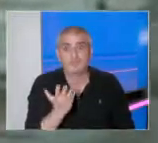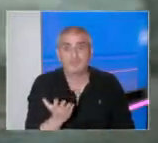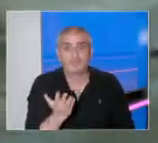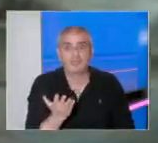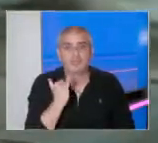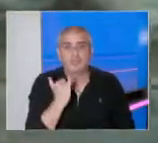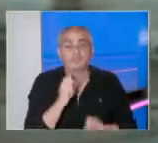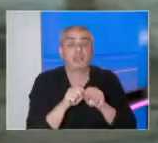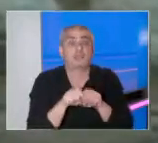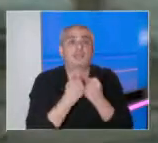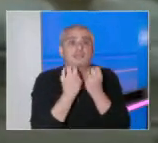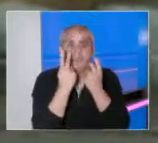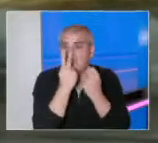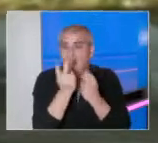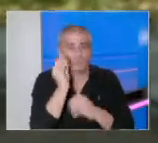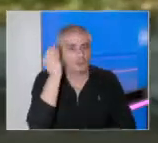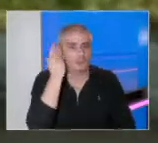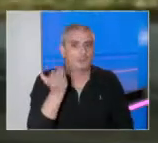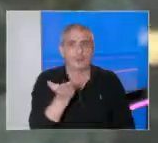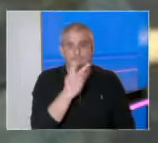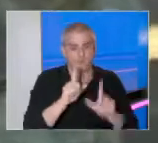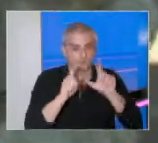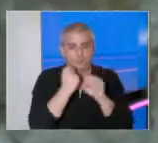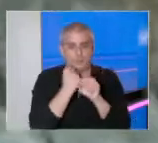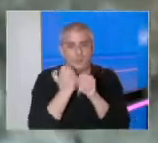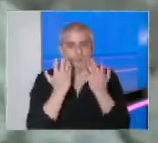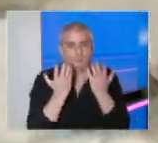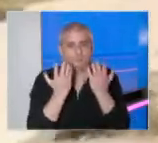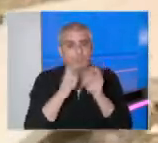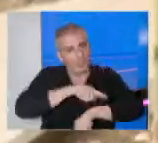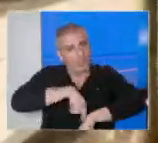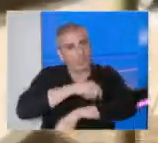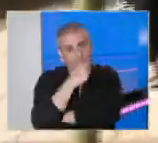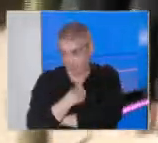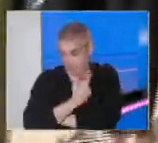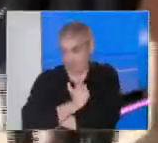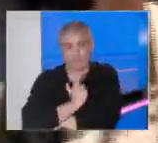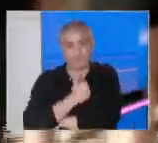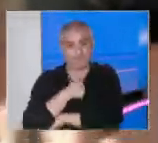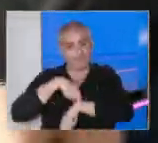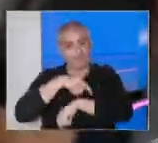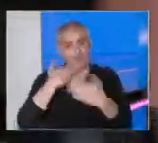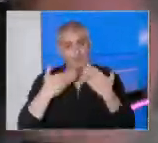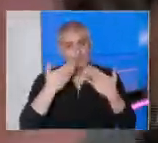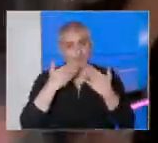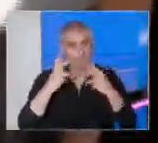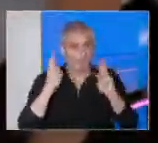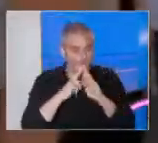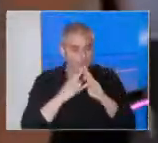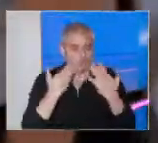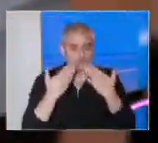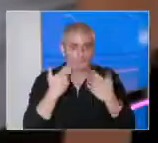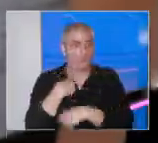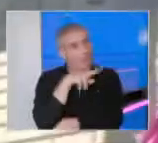מושג איזה נזק בראייה של תלמידים הזום הזה גורם. שעות שלי, אני אישית, שעות של ישיבה בפגישות